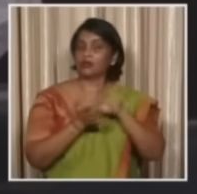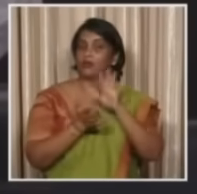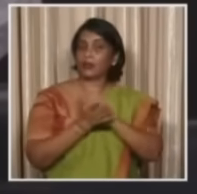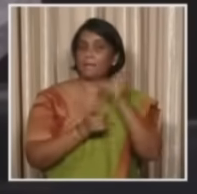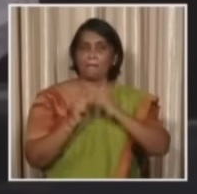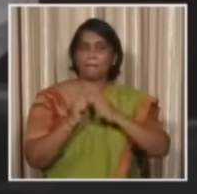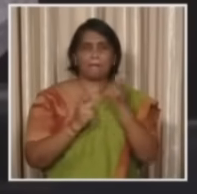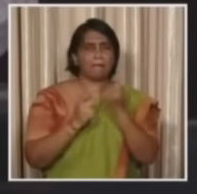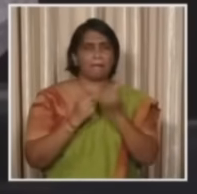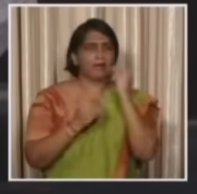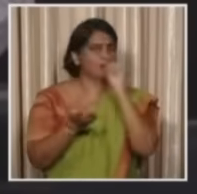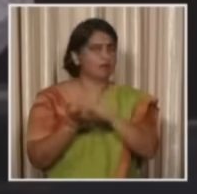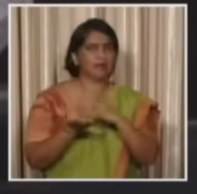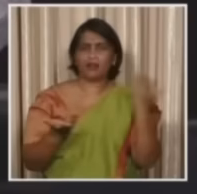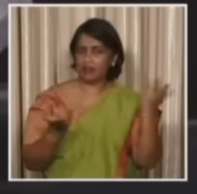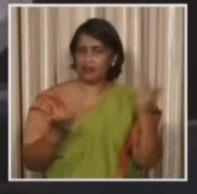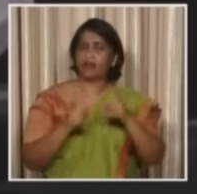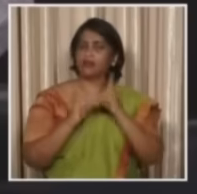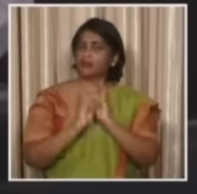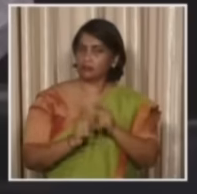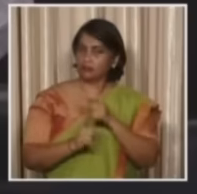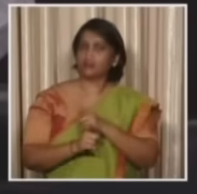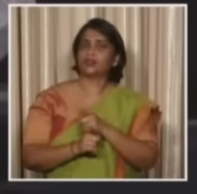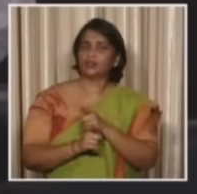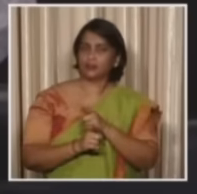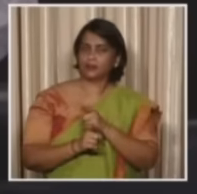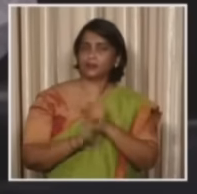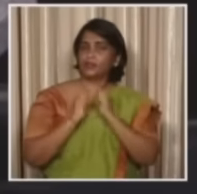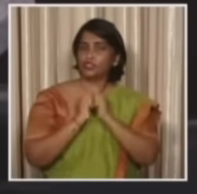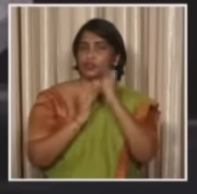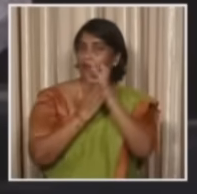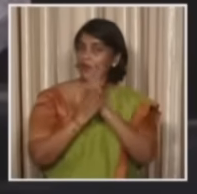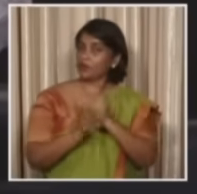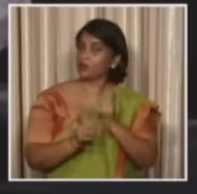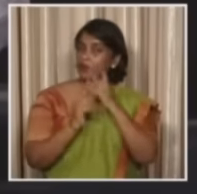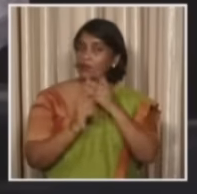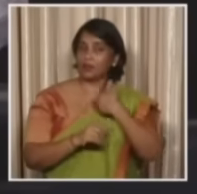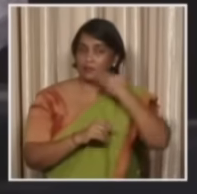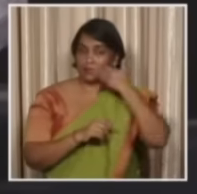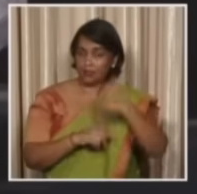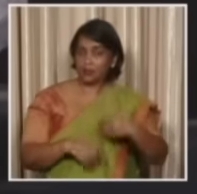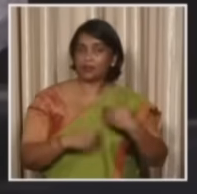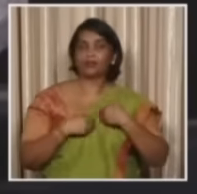සල්ලියක් නැහැ. ඒ අයට ඒ අයගේ සුදුසුකමට හිමි